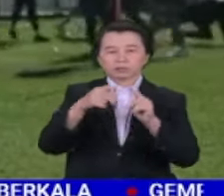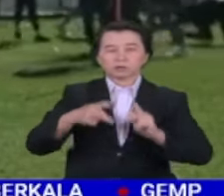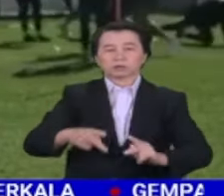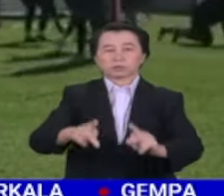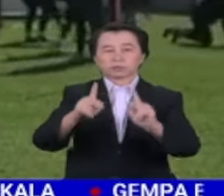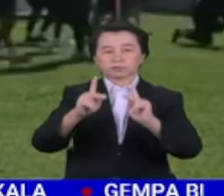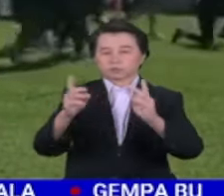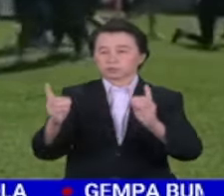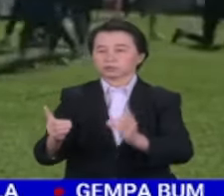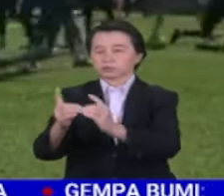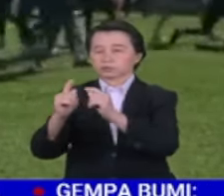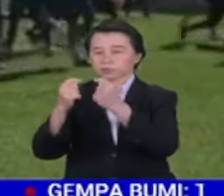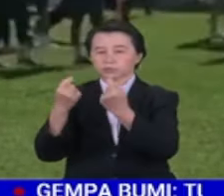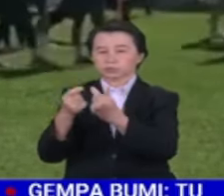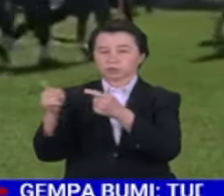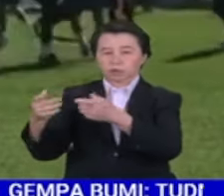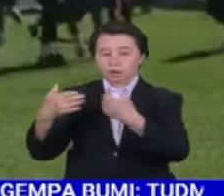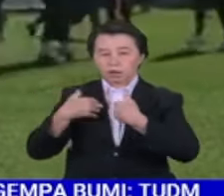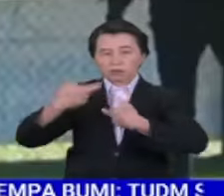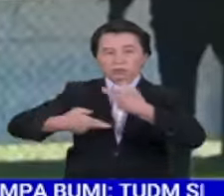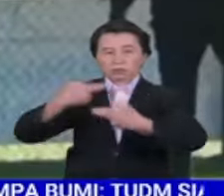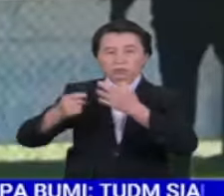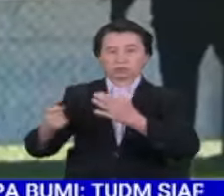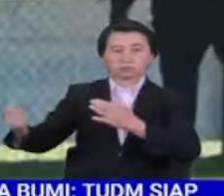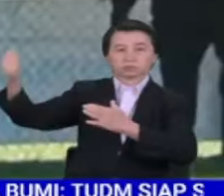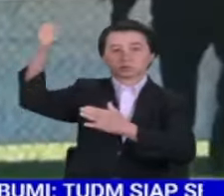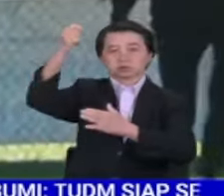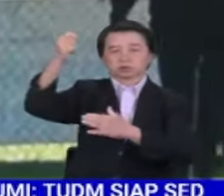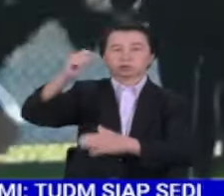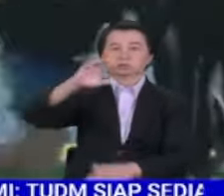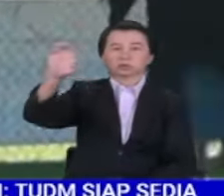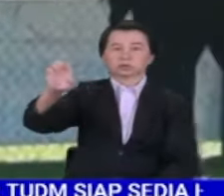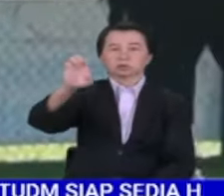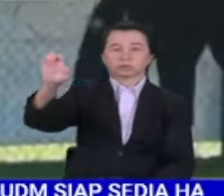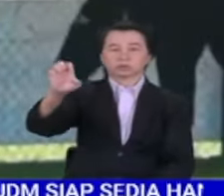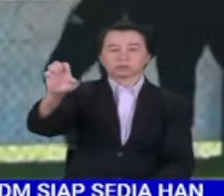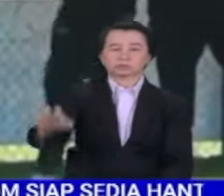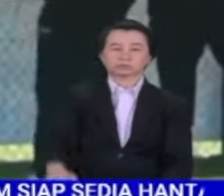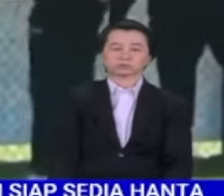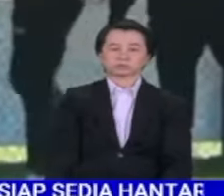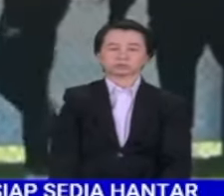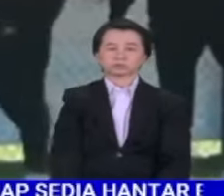bertemu dengan pasukan yang mempunyai rangking lebih tinggi di Eropa